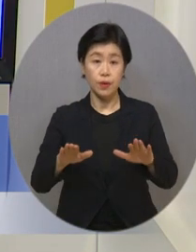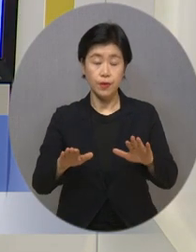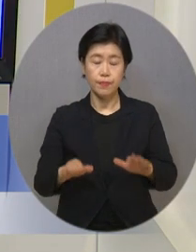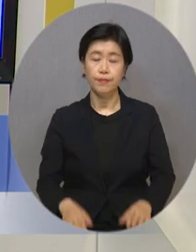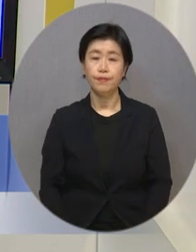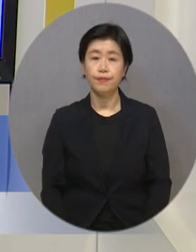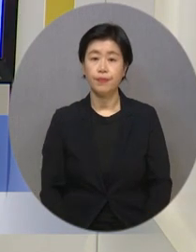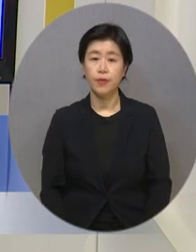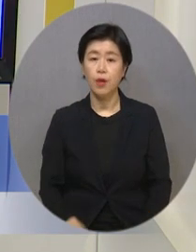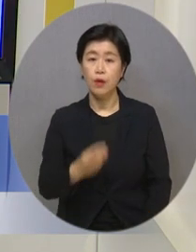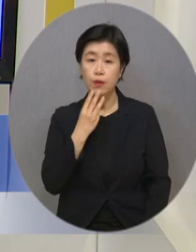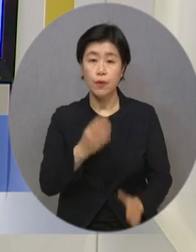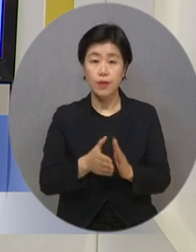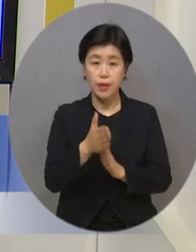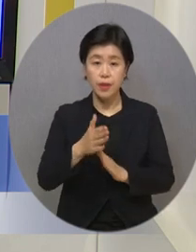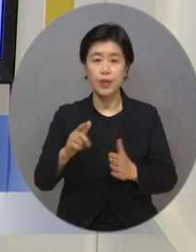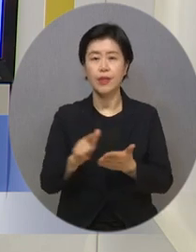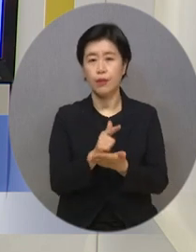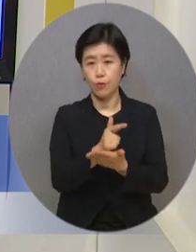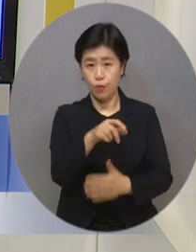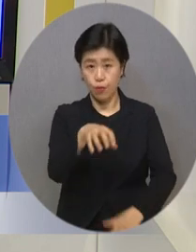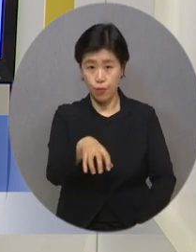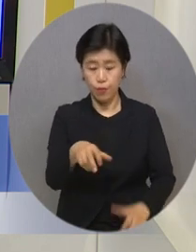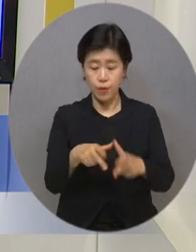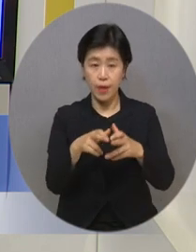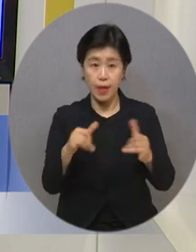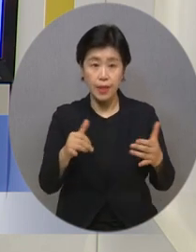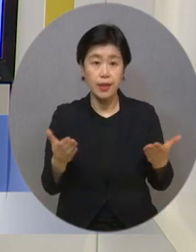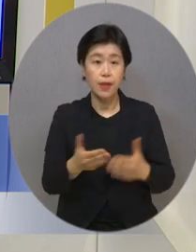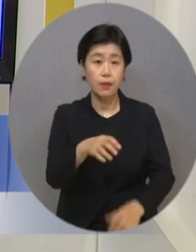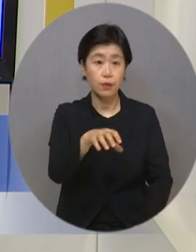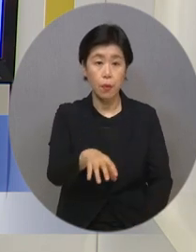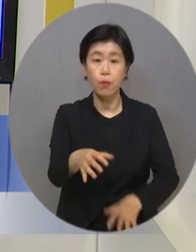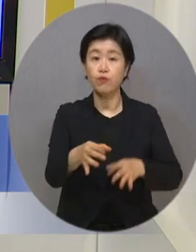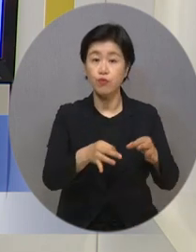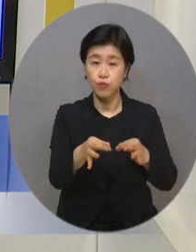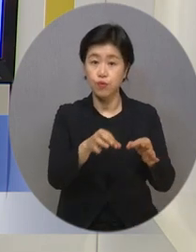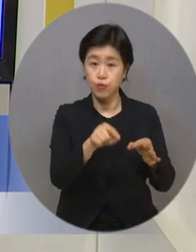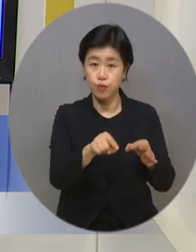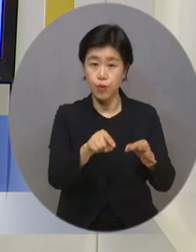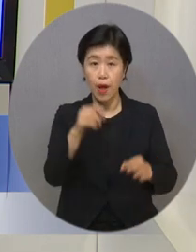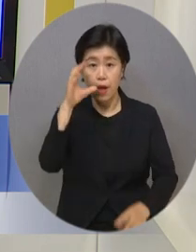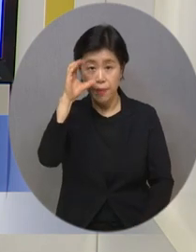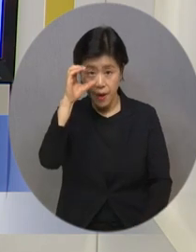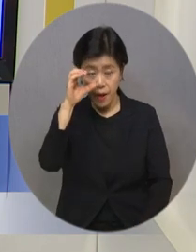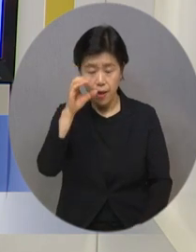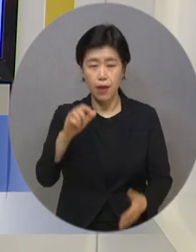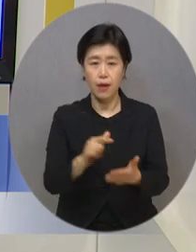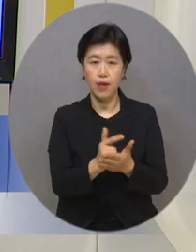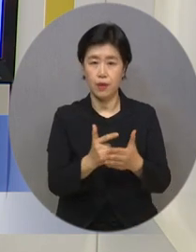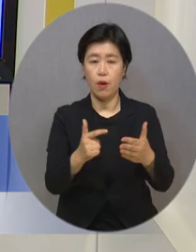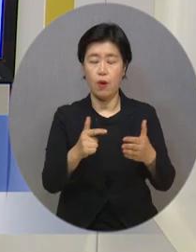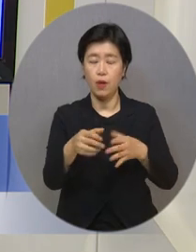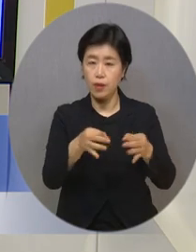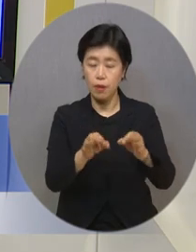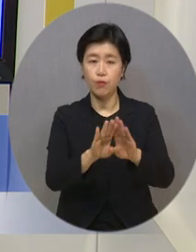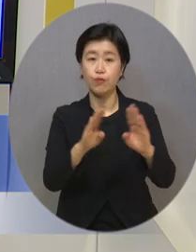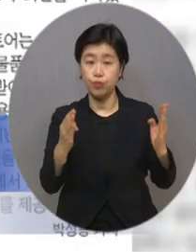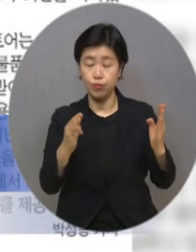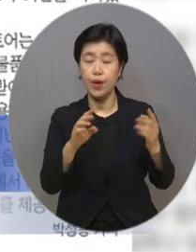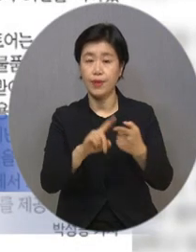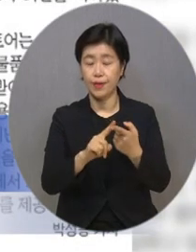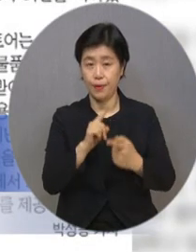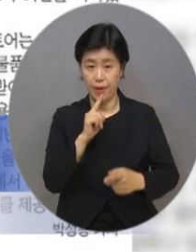3면에서는 서울시 강서구에 장애인 일터인 굿윌스토어 밀알 강서점이 문을 열었다는 소식을 전하고